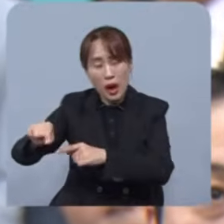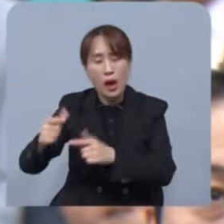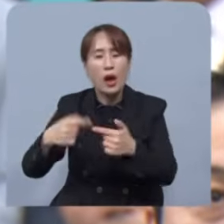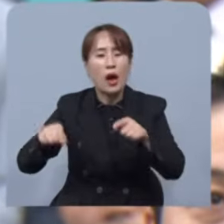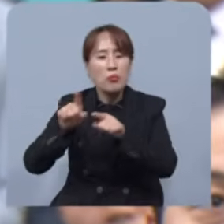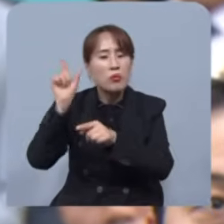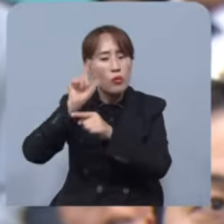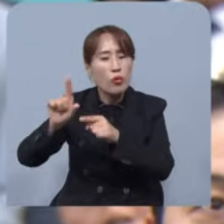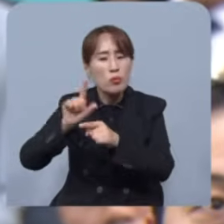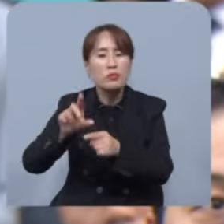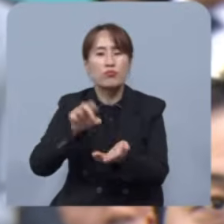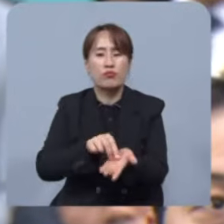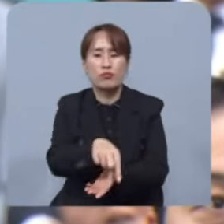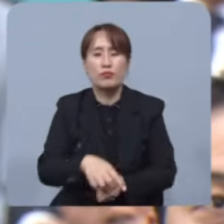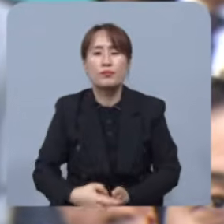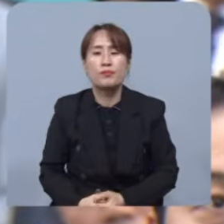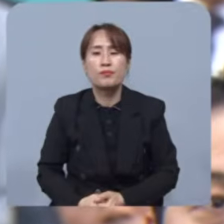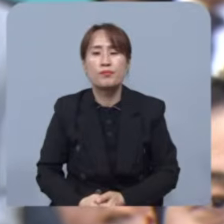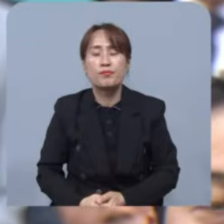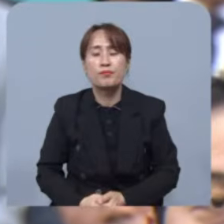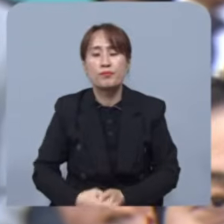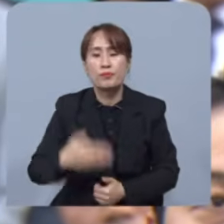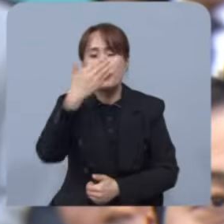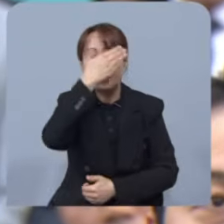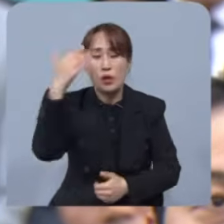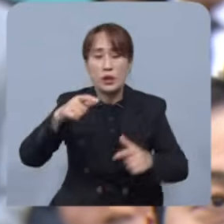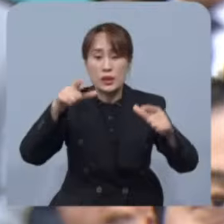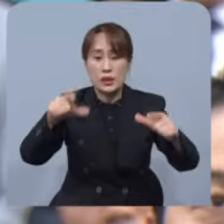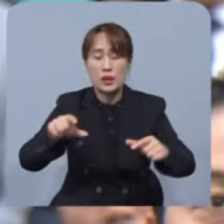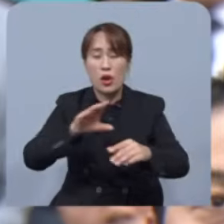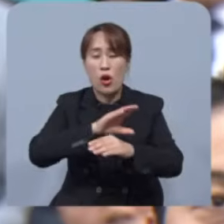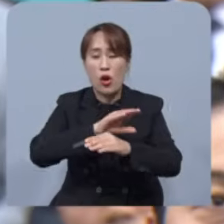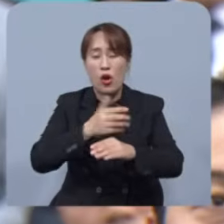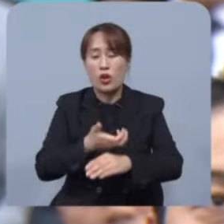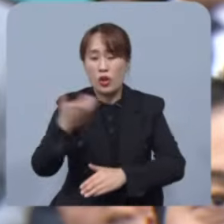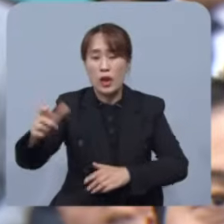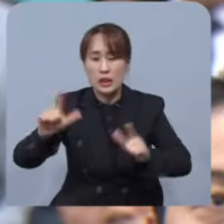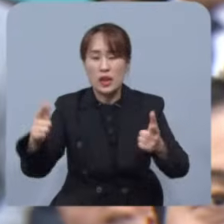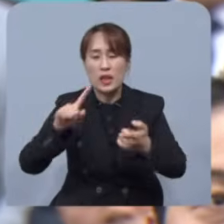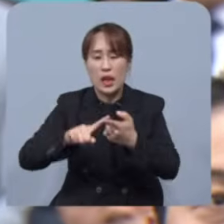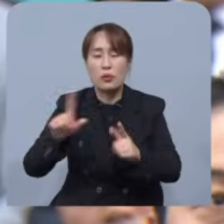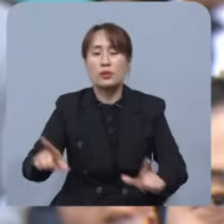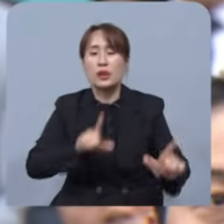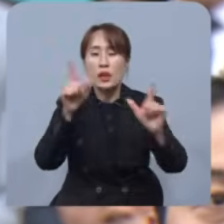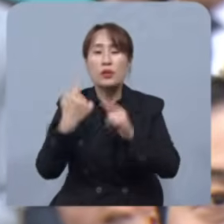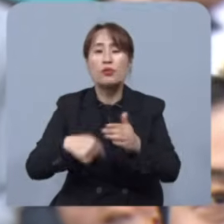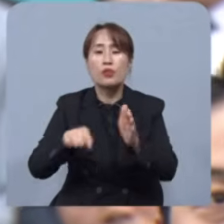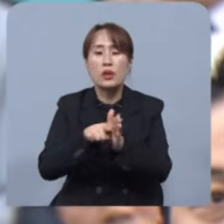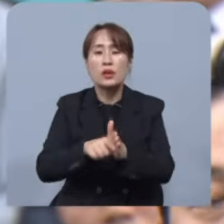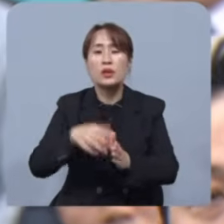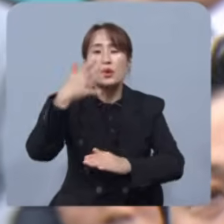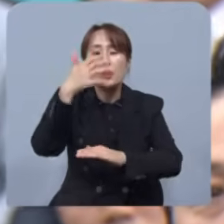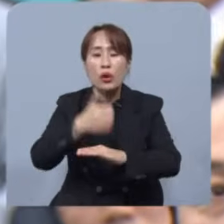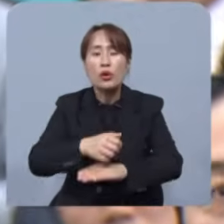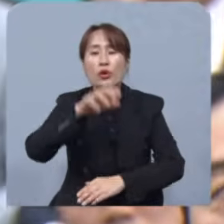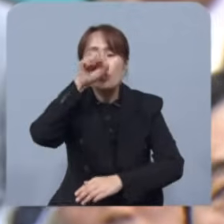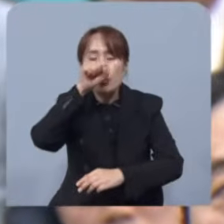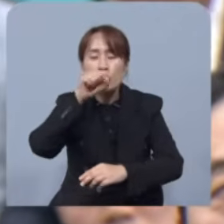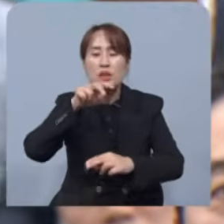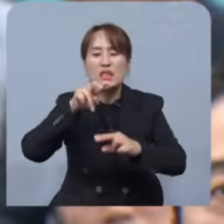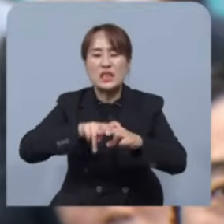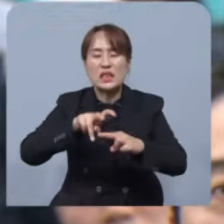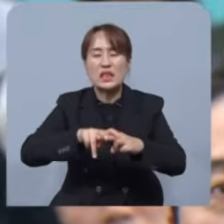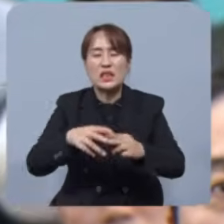함께 겪고 있는 문제이기도 합니다. 청년들이 지역을 떠나지 않고 정착하기 위해서는 결국 양질의